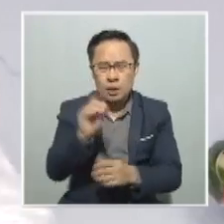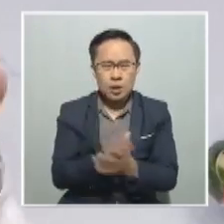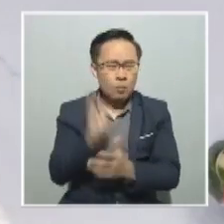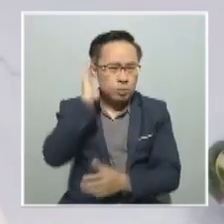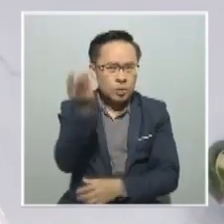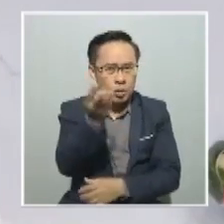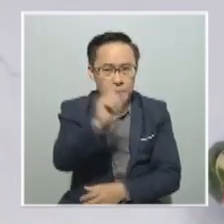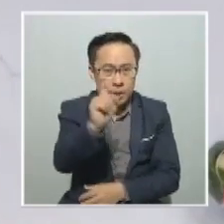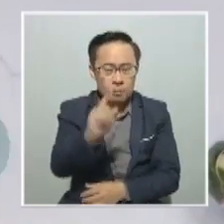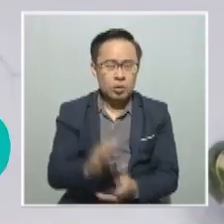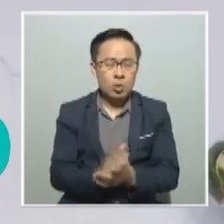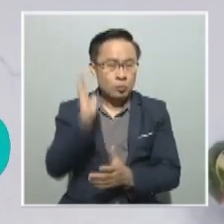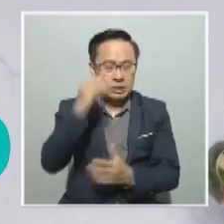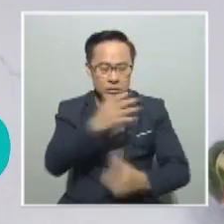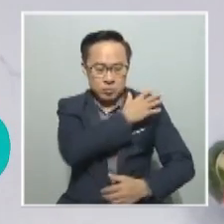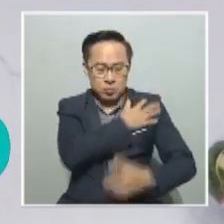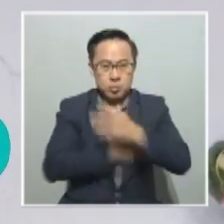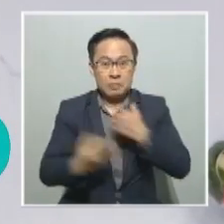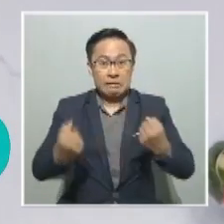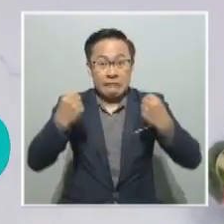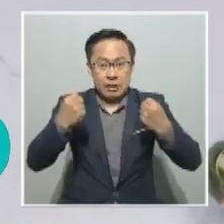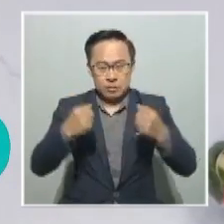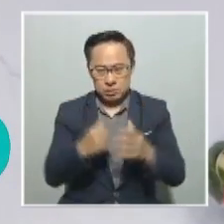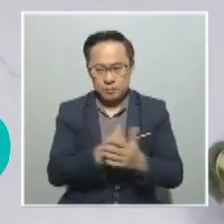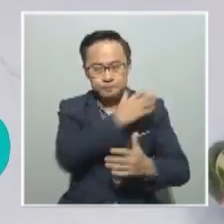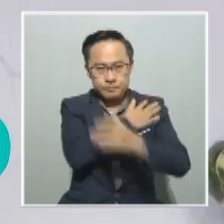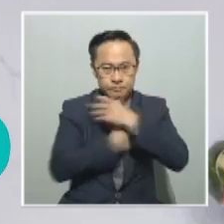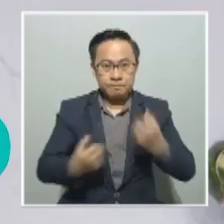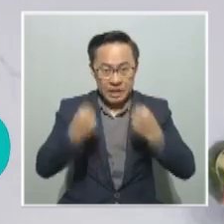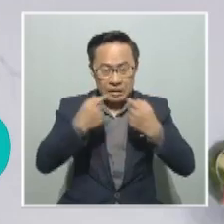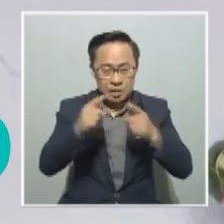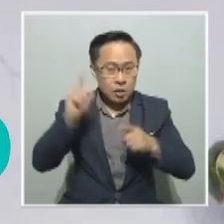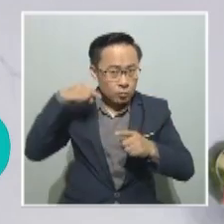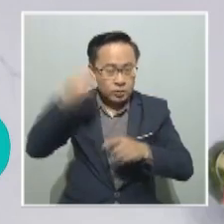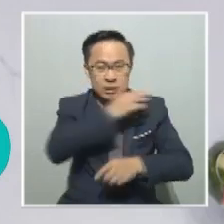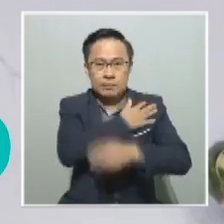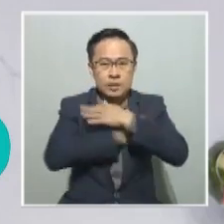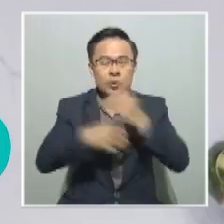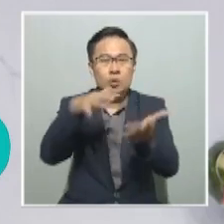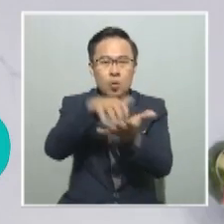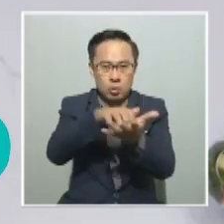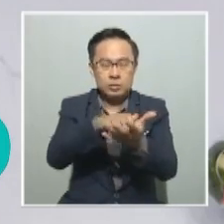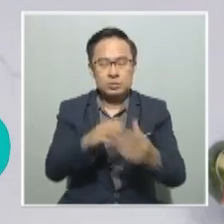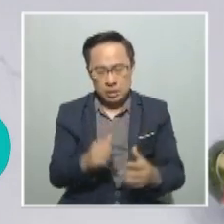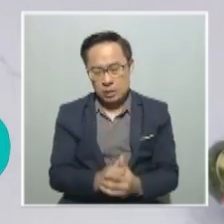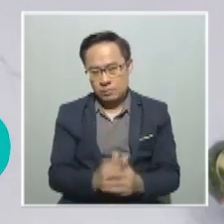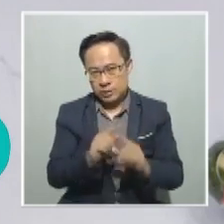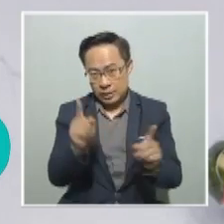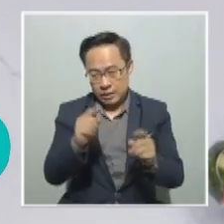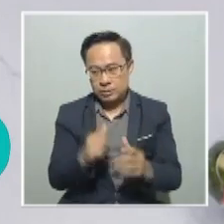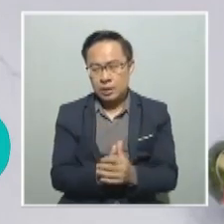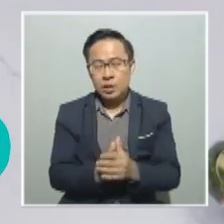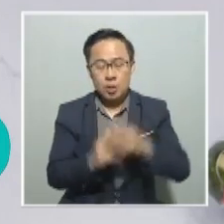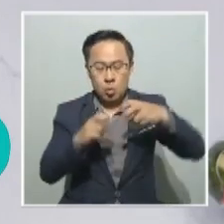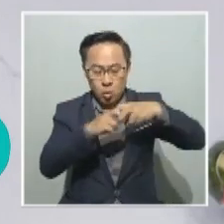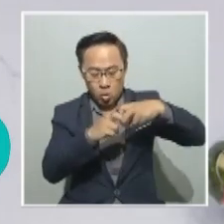าเขาไปใช้งานหรือทำอะไรเนี่ยกล้ามเนื้อเนี่ยเขาจะซัพพอร์ตแรงไปค่อนข้างดีหรือไปกระทงกระแทกเนี่ยกล้ามเนื้อเขารับไปละตัวเยื่อ